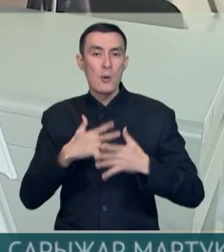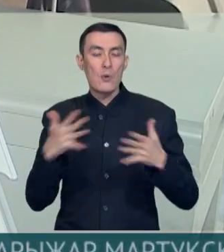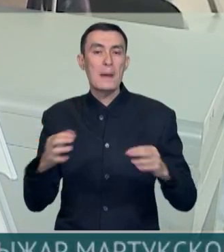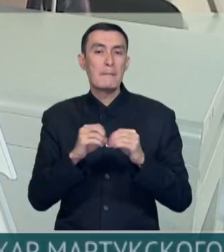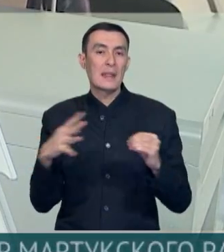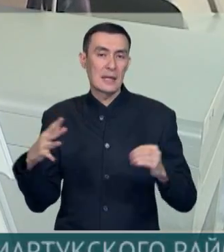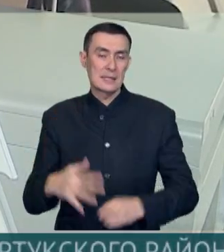15